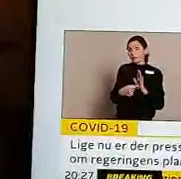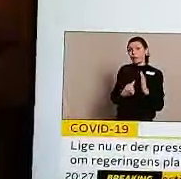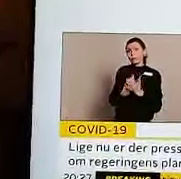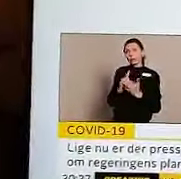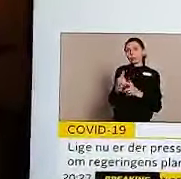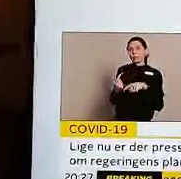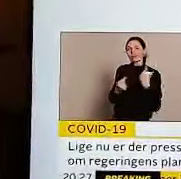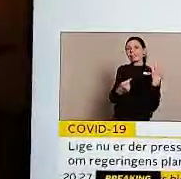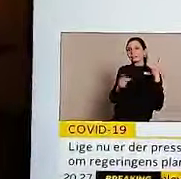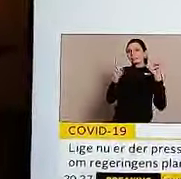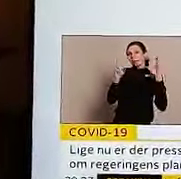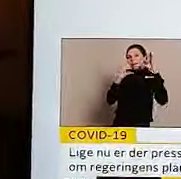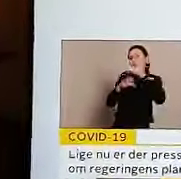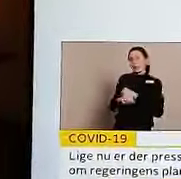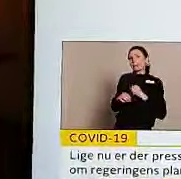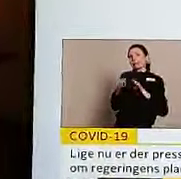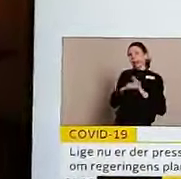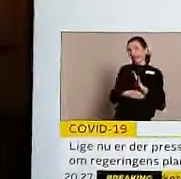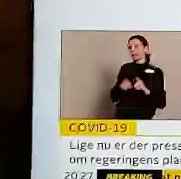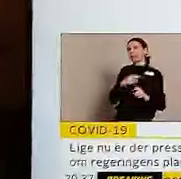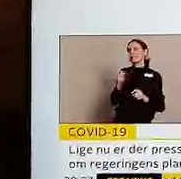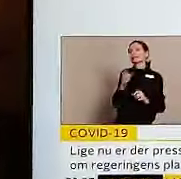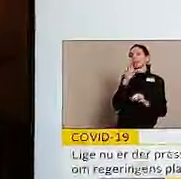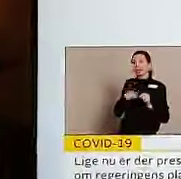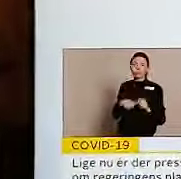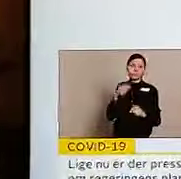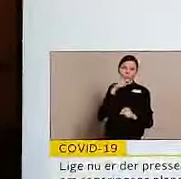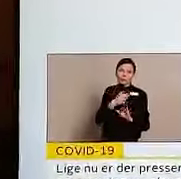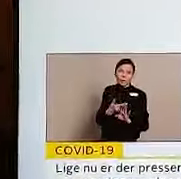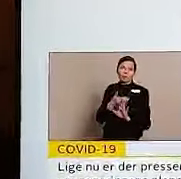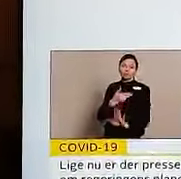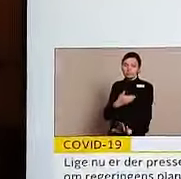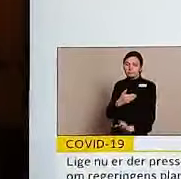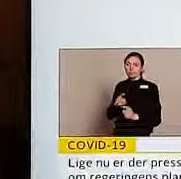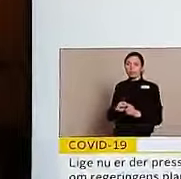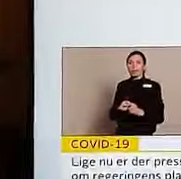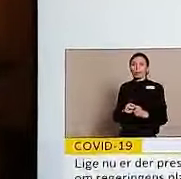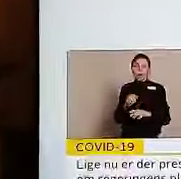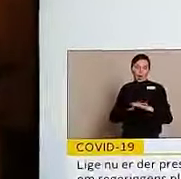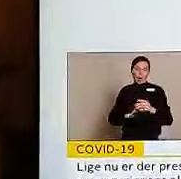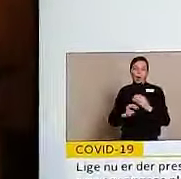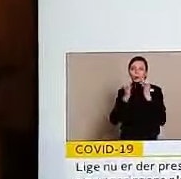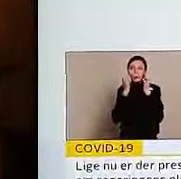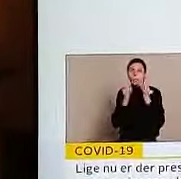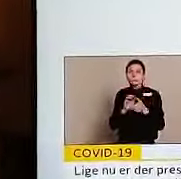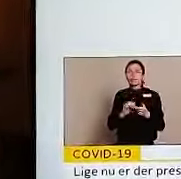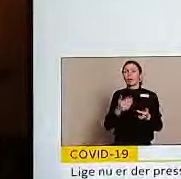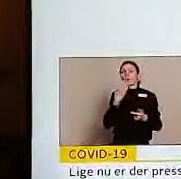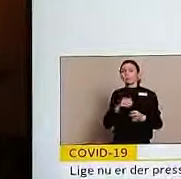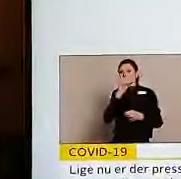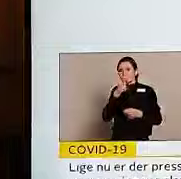يعني تقديم أيضا كل ما يلزم